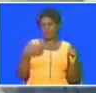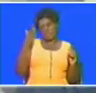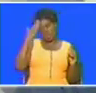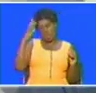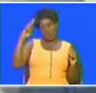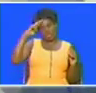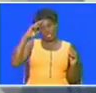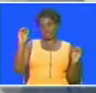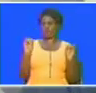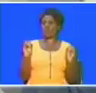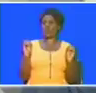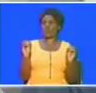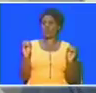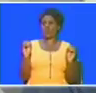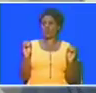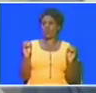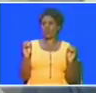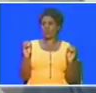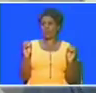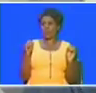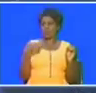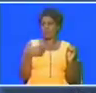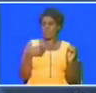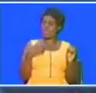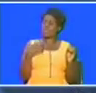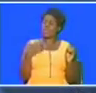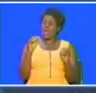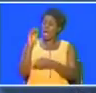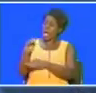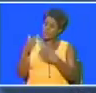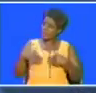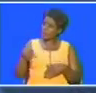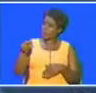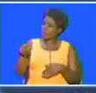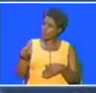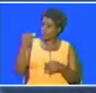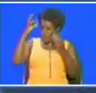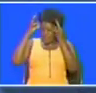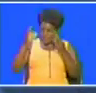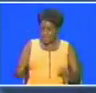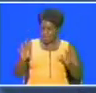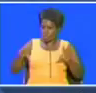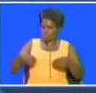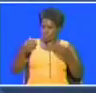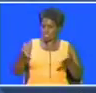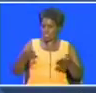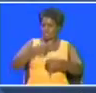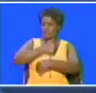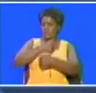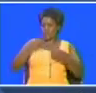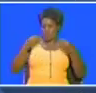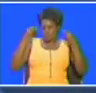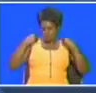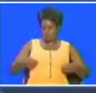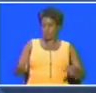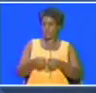sababu. Wale wameandika wasichana wamewashonea uniform, ningeomba watueleze kitu gani huwa inachangia mtu kupatia msichana wenyewe uniform akae pale nyumbani alafu